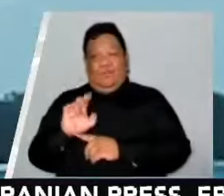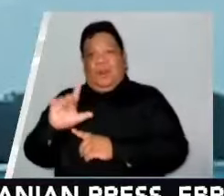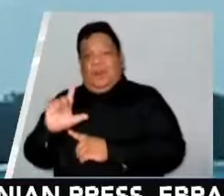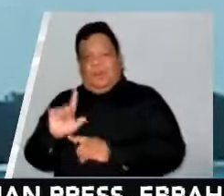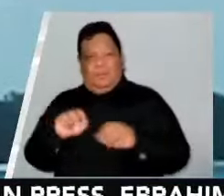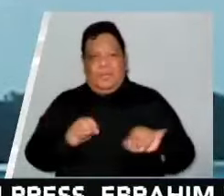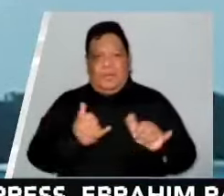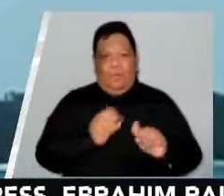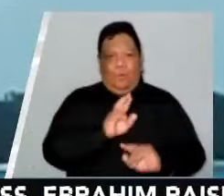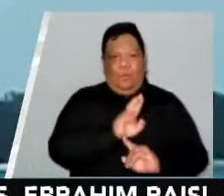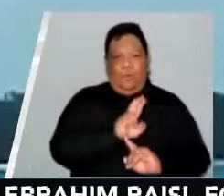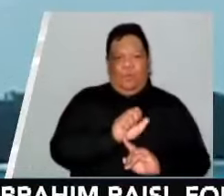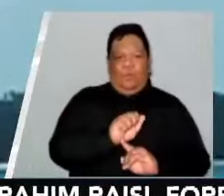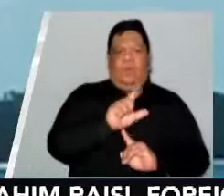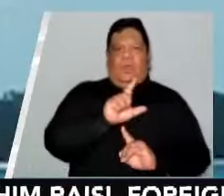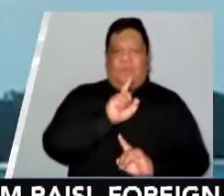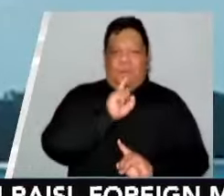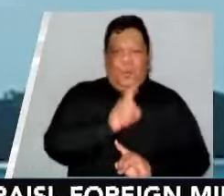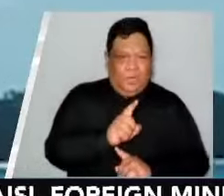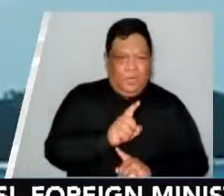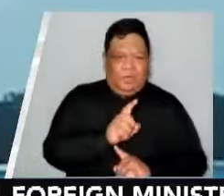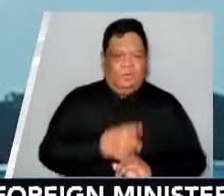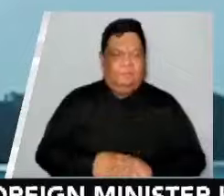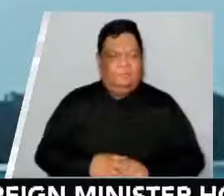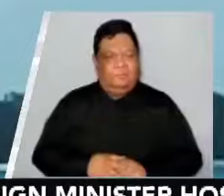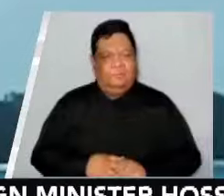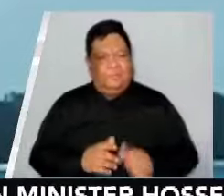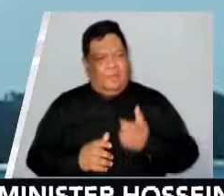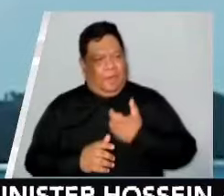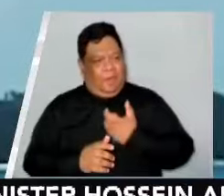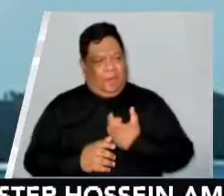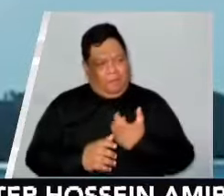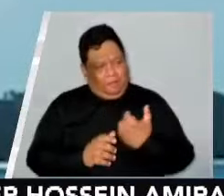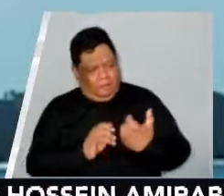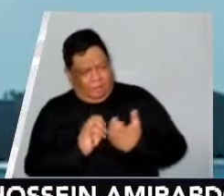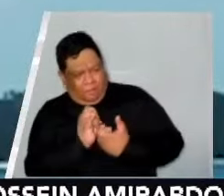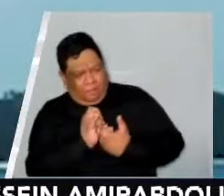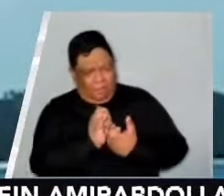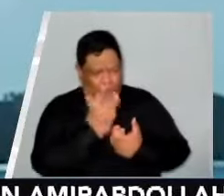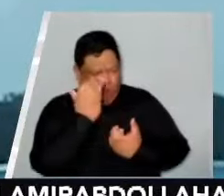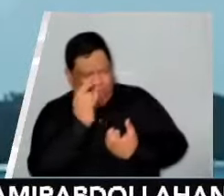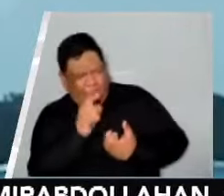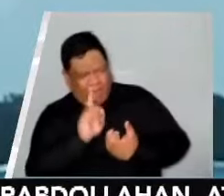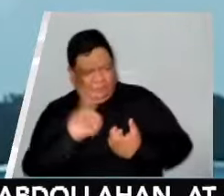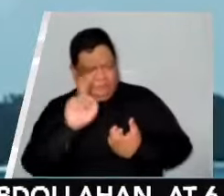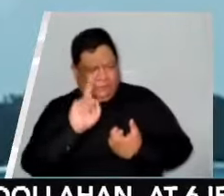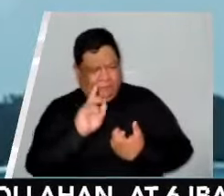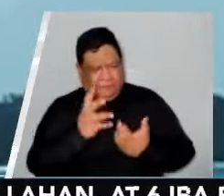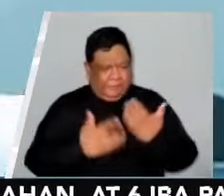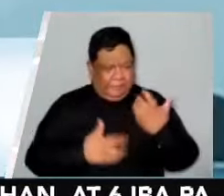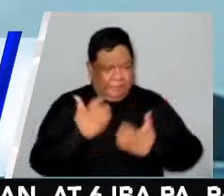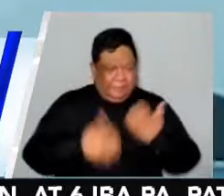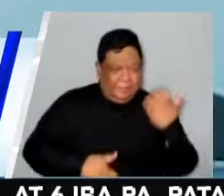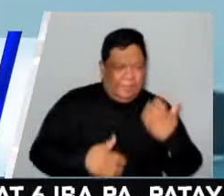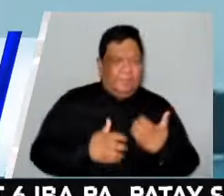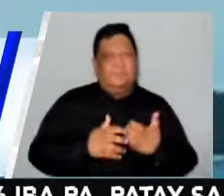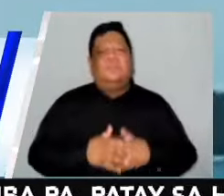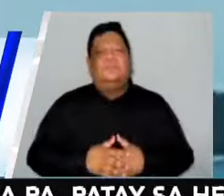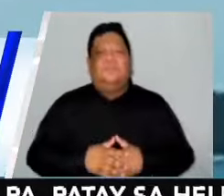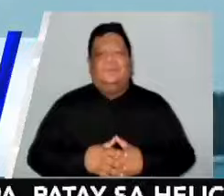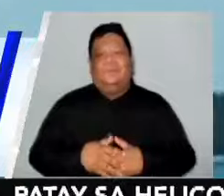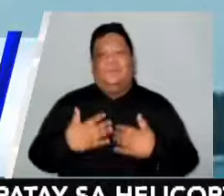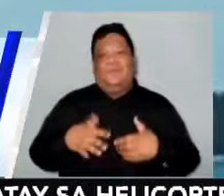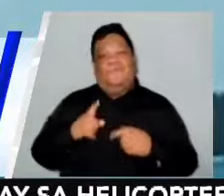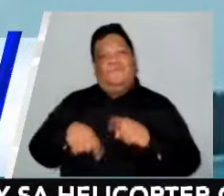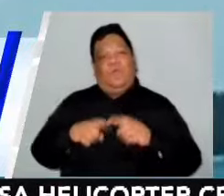Ba't ganun yung dive mo? Ganun mo. Ang friend mong creative at nag-uumapaw sa pagka-supportive?